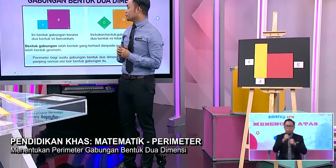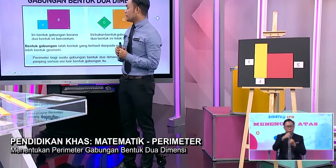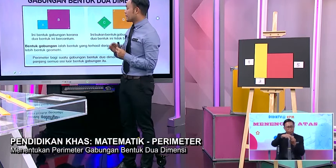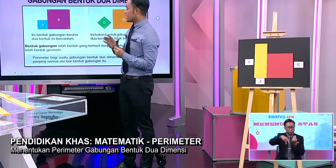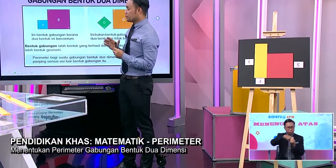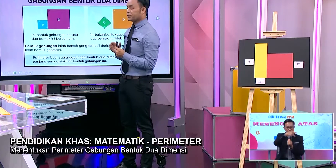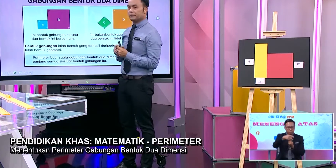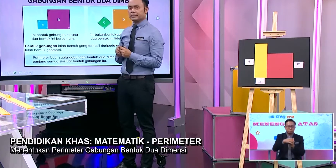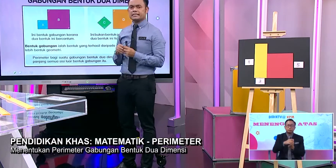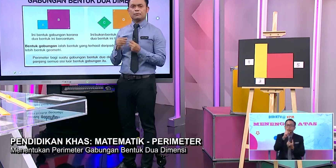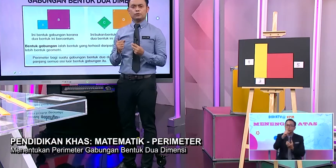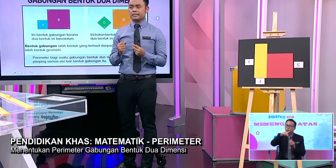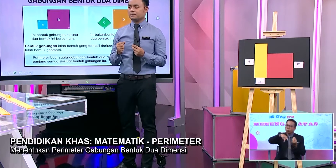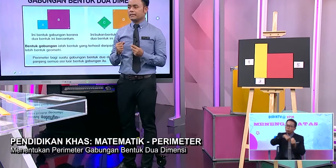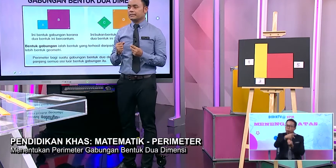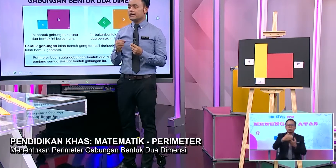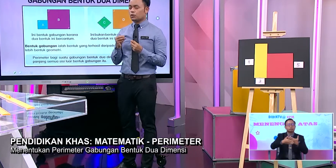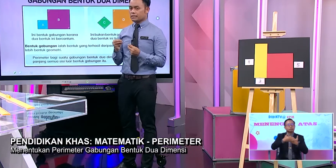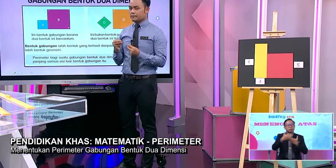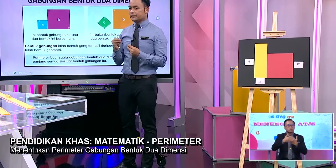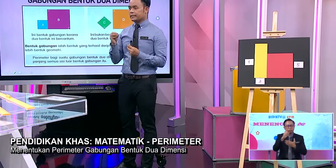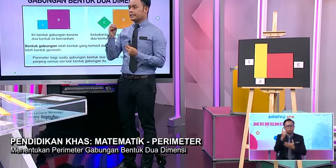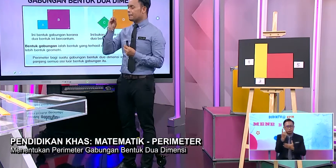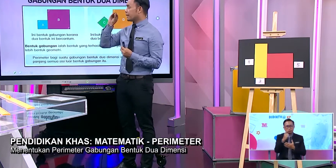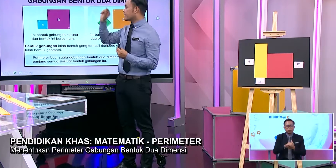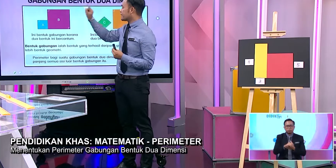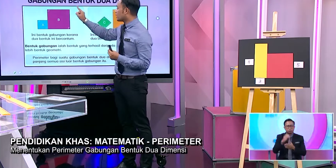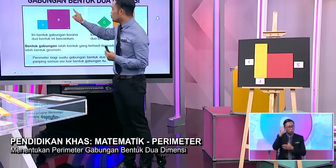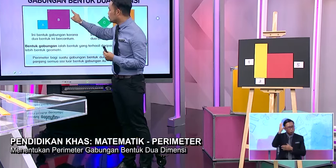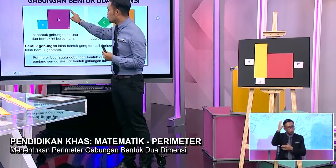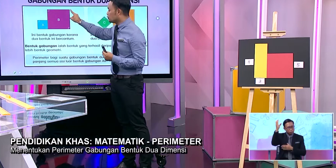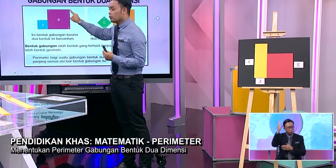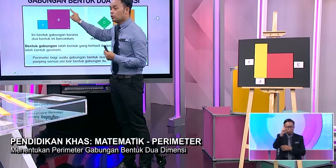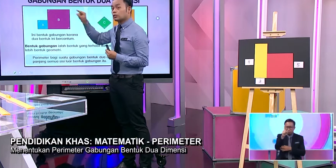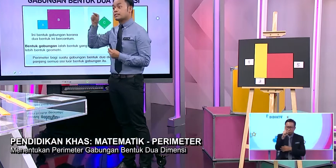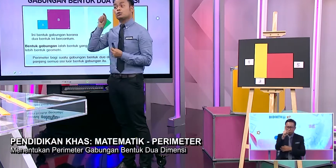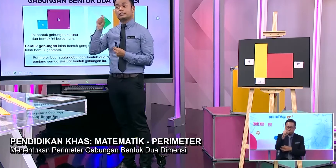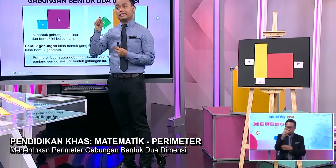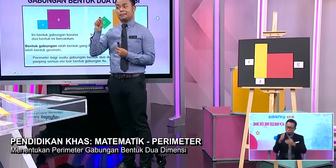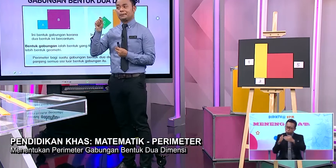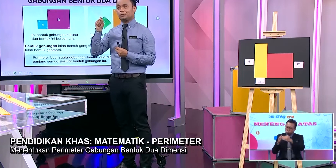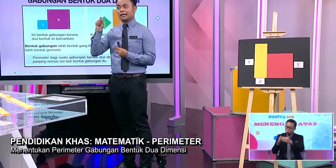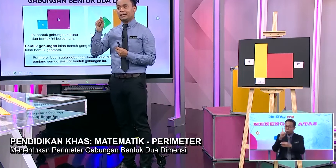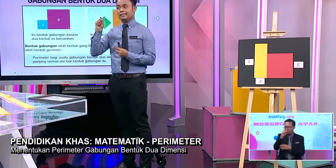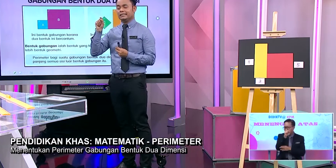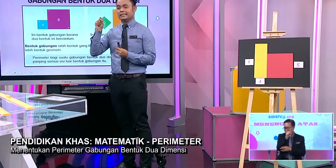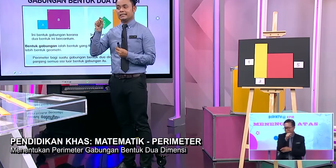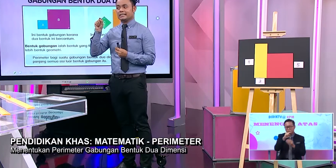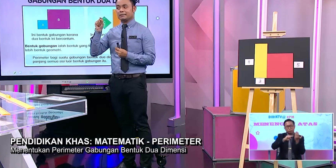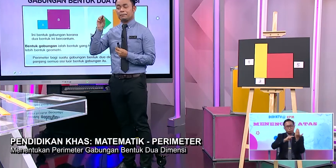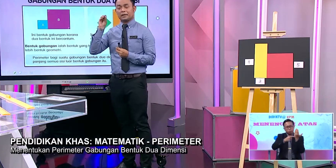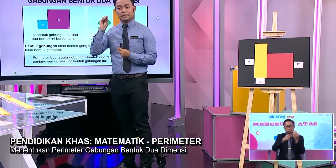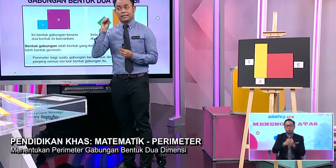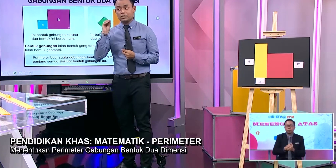sirep ke-1 primitifnya sangat mudah sebenarnya konsepnya kita kena dapatkan satu bucu dahulu atau satu titik pemula ADB